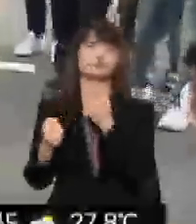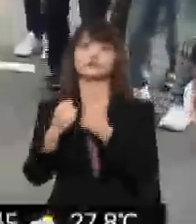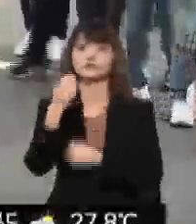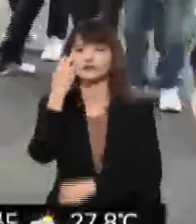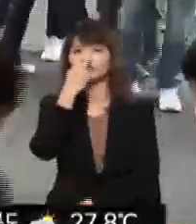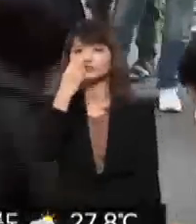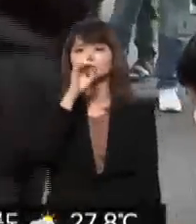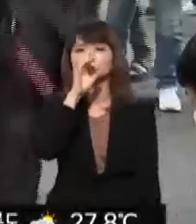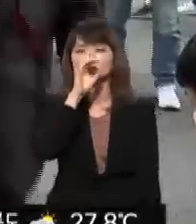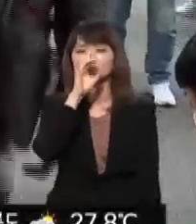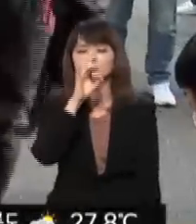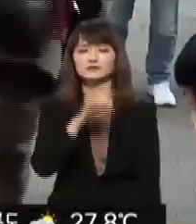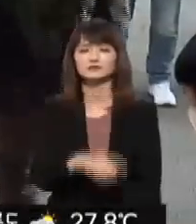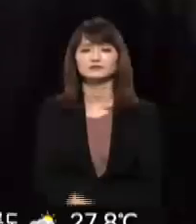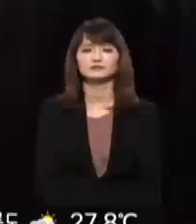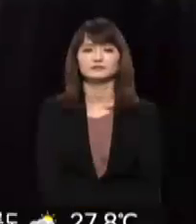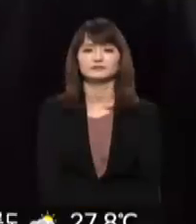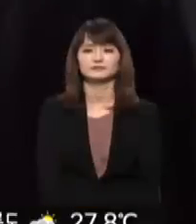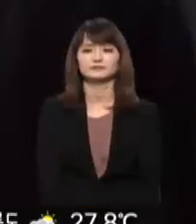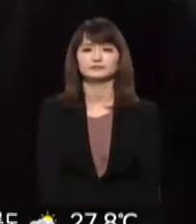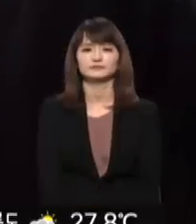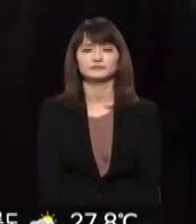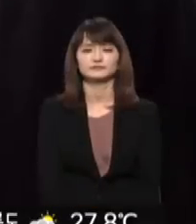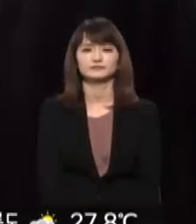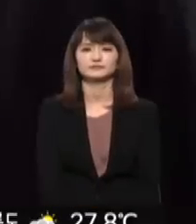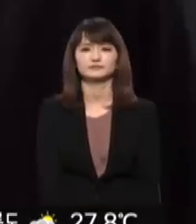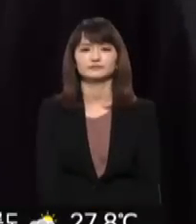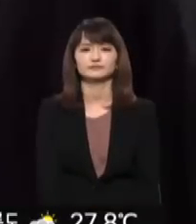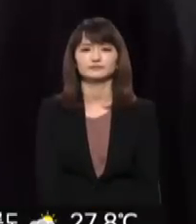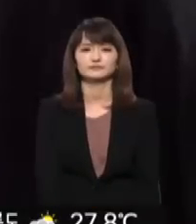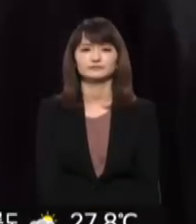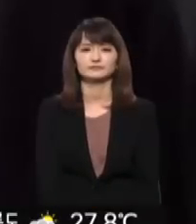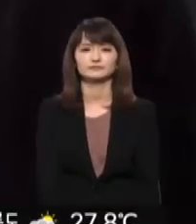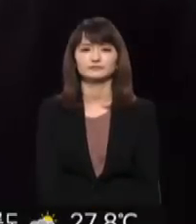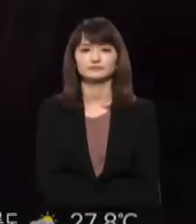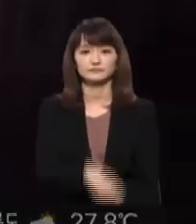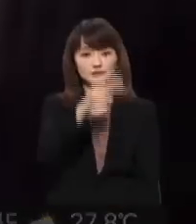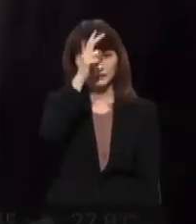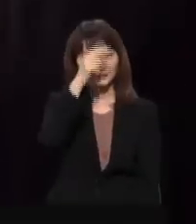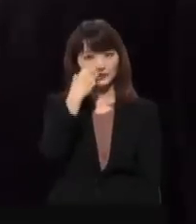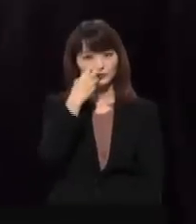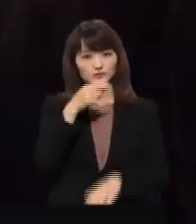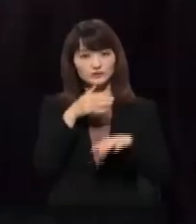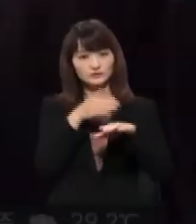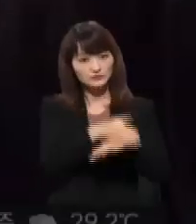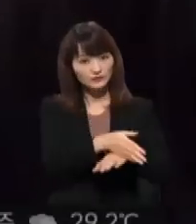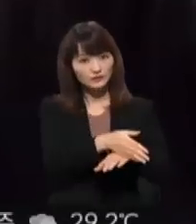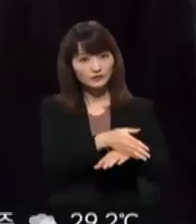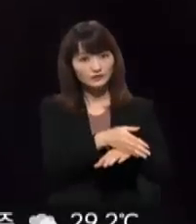된다라는 의견도 있긴 있습니다 이걸 어떻게 봐야 될까요 경찰 조사가 늦어지고 있는 건지 아니면